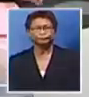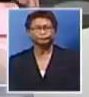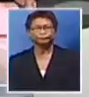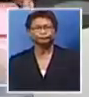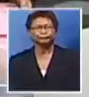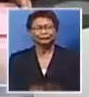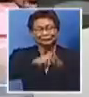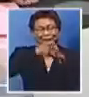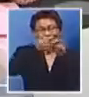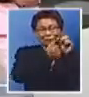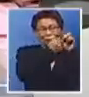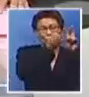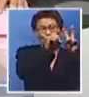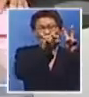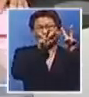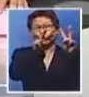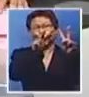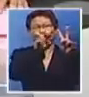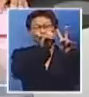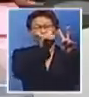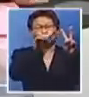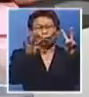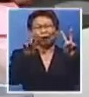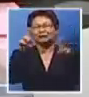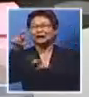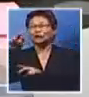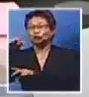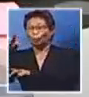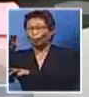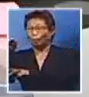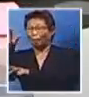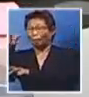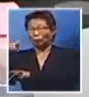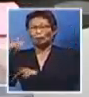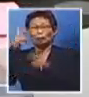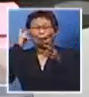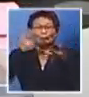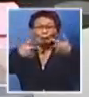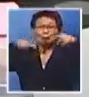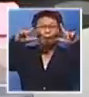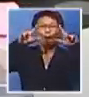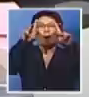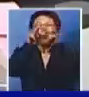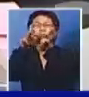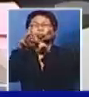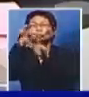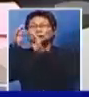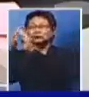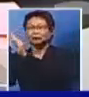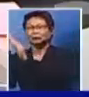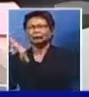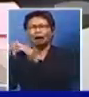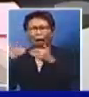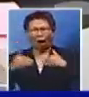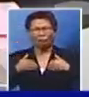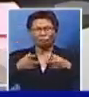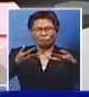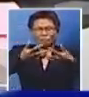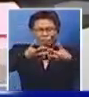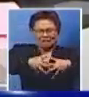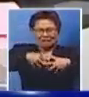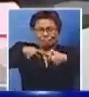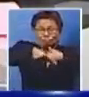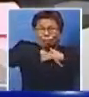Bermula sejak tahun 2004, Tanjung Malim semakin dikenali dengan wujudnya Proton City yang menempatkan kilang proton